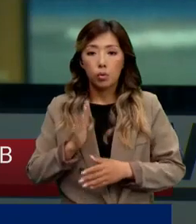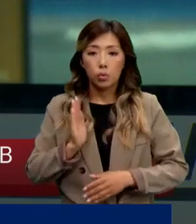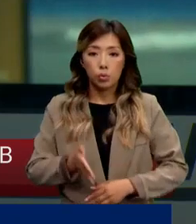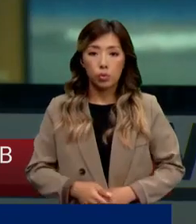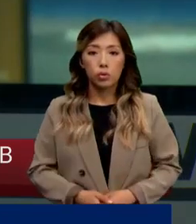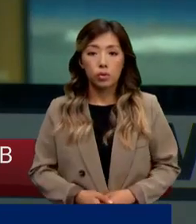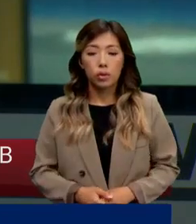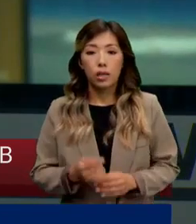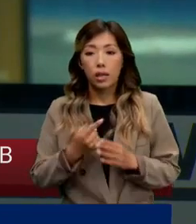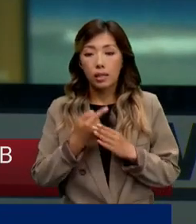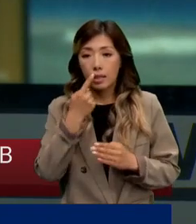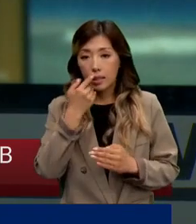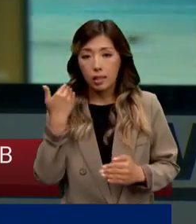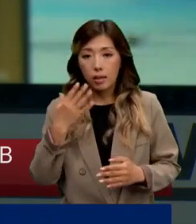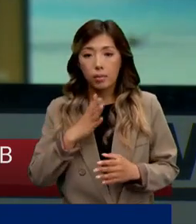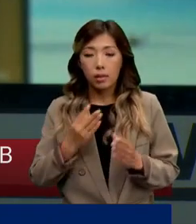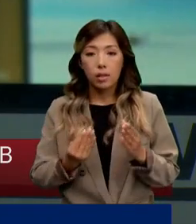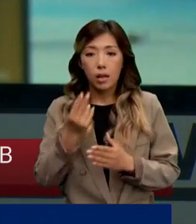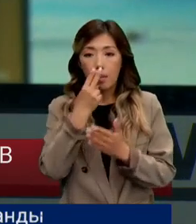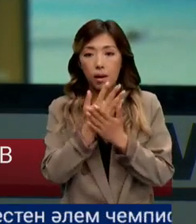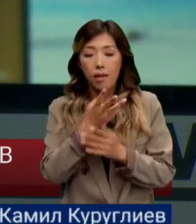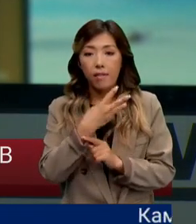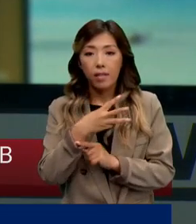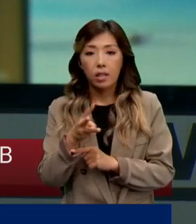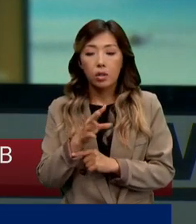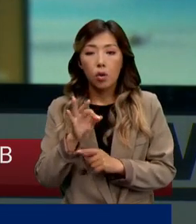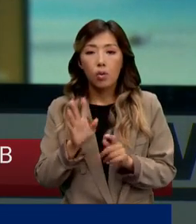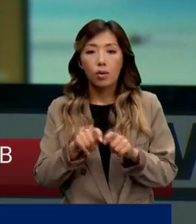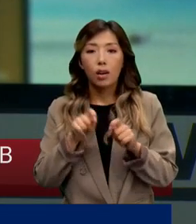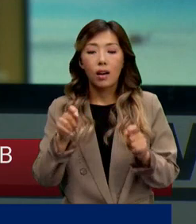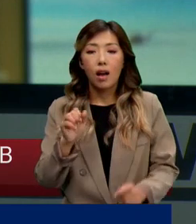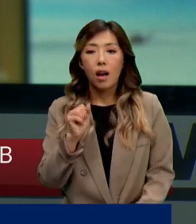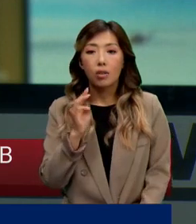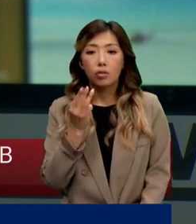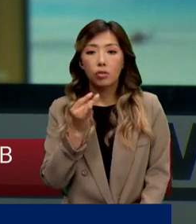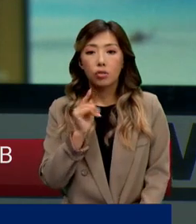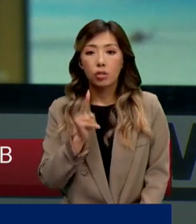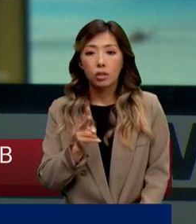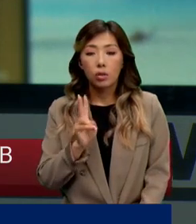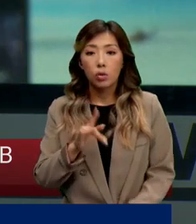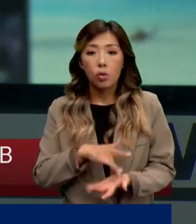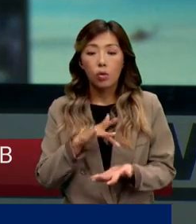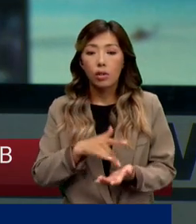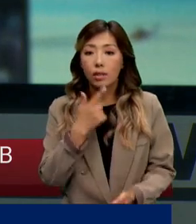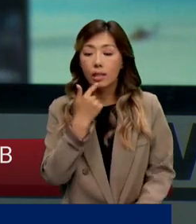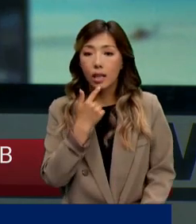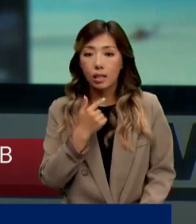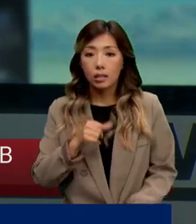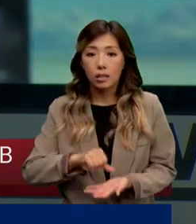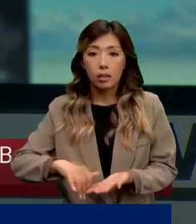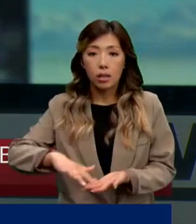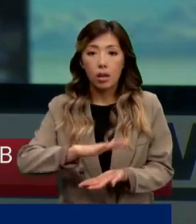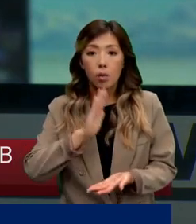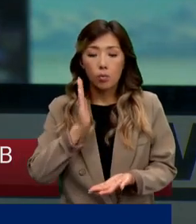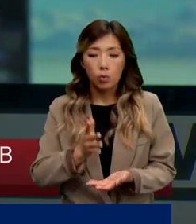Недавно мы давали видеоматериал о возможном внедрении приложения «Ашек» в случае перехода городов в красную зону по эпидситуации.